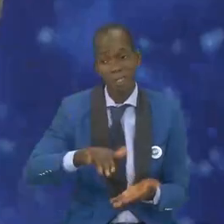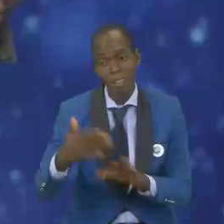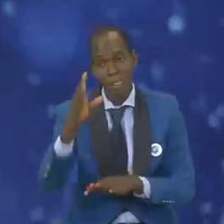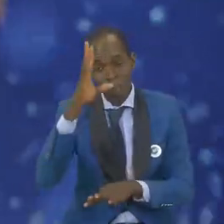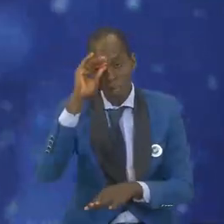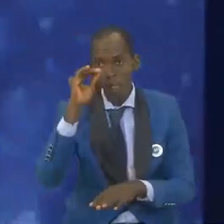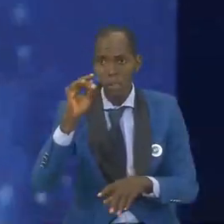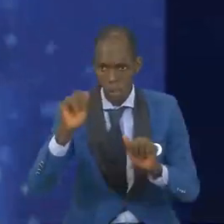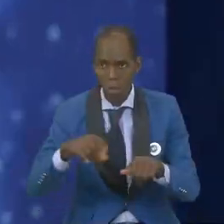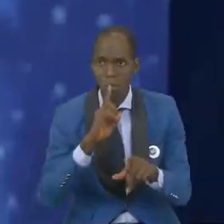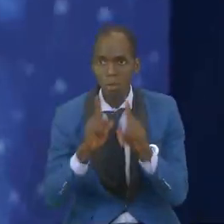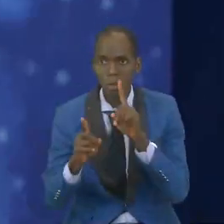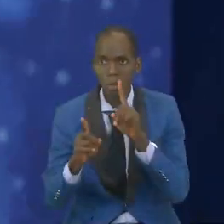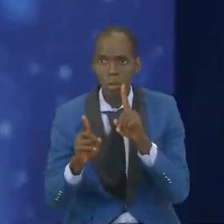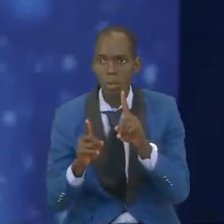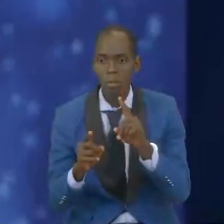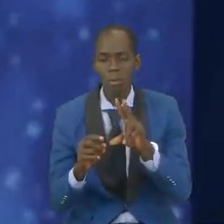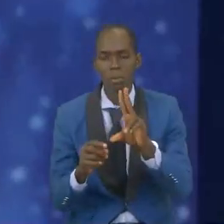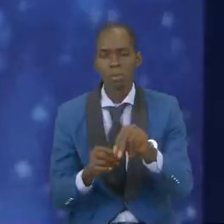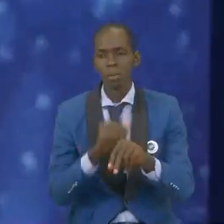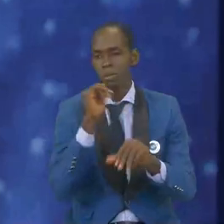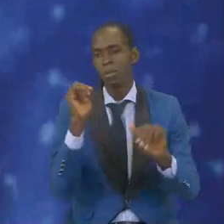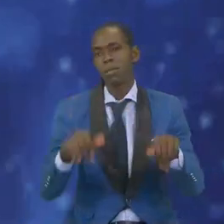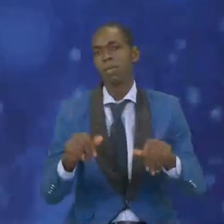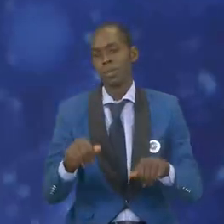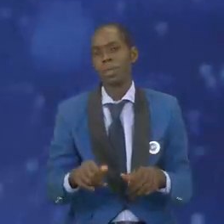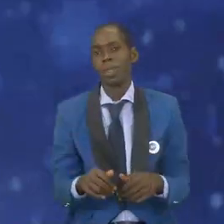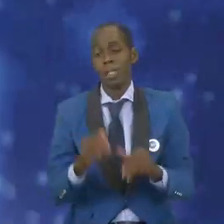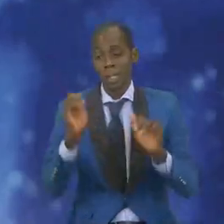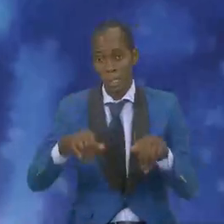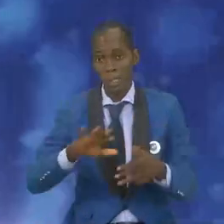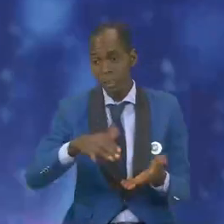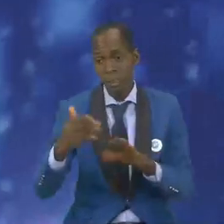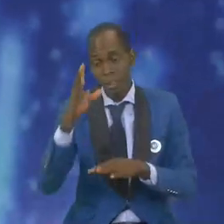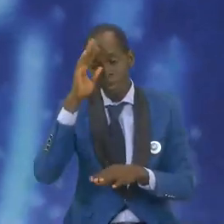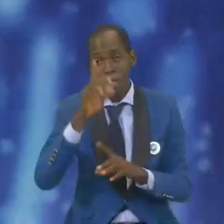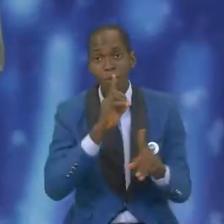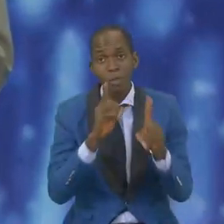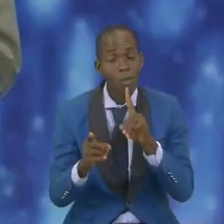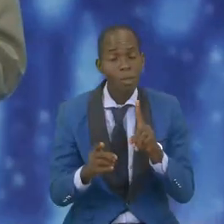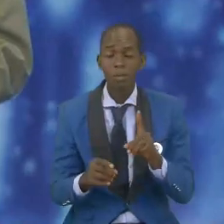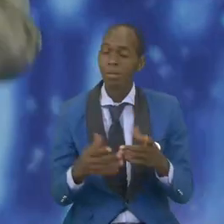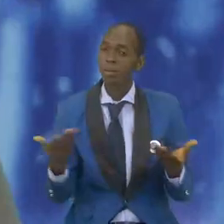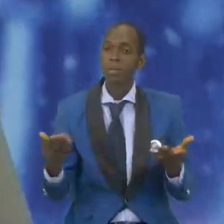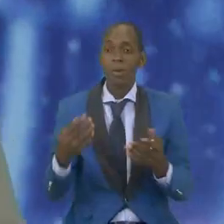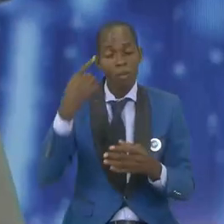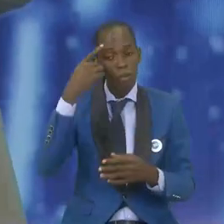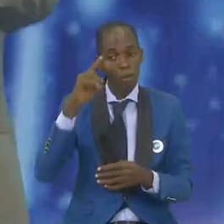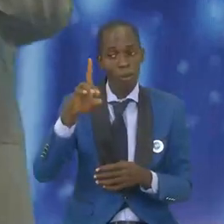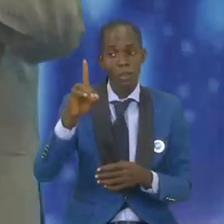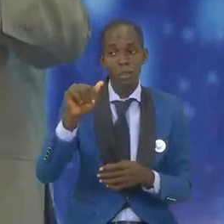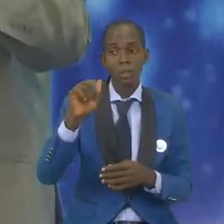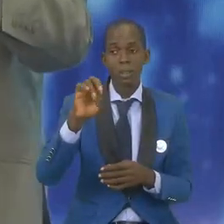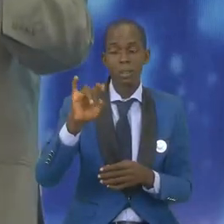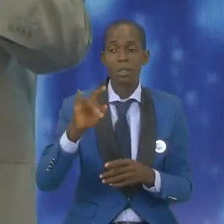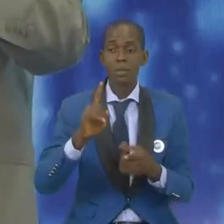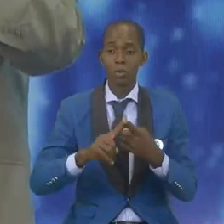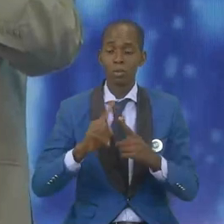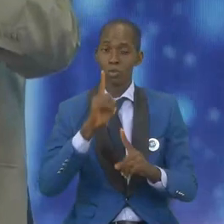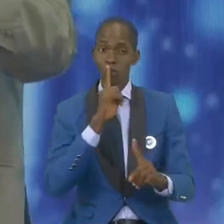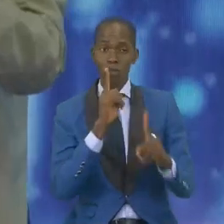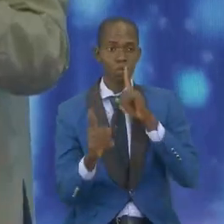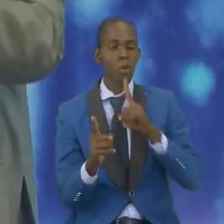roi, d'abord, un mort ne parle pas. Même le fait qu'il ouvre la bouche et dise quelque chose